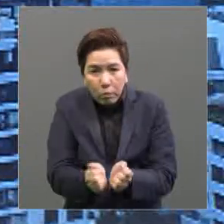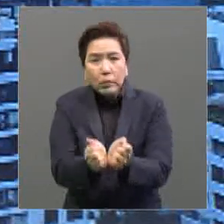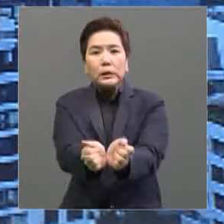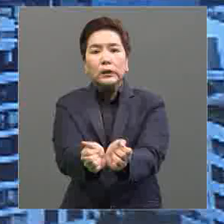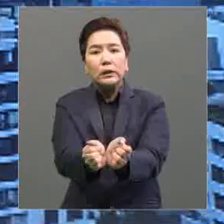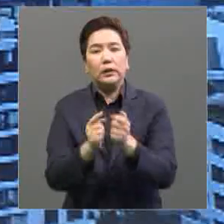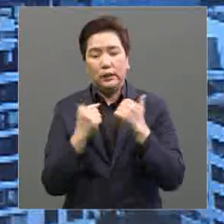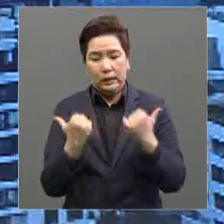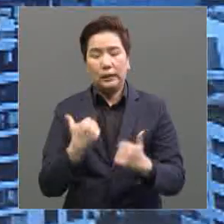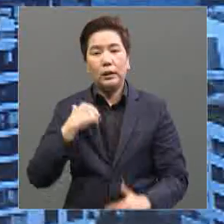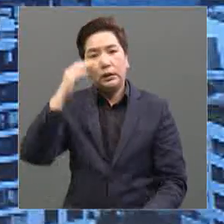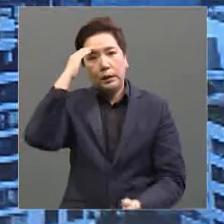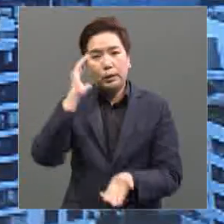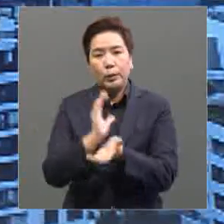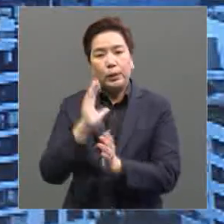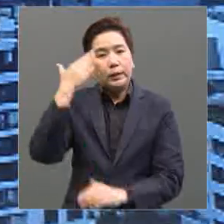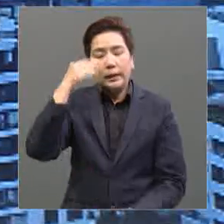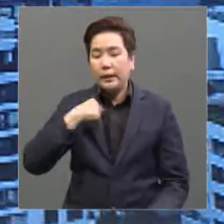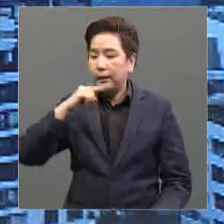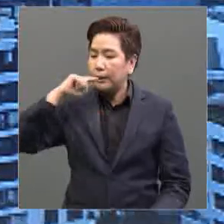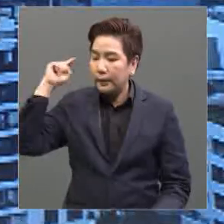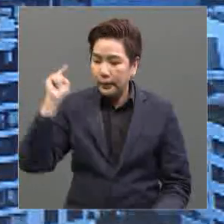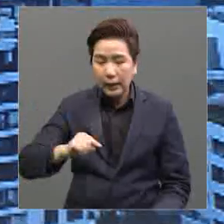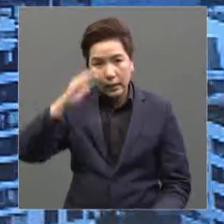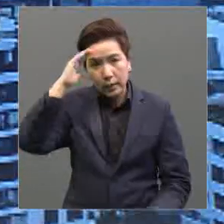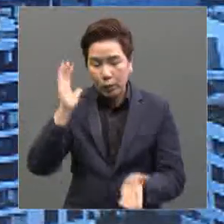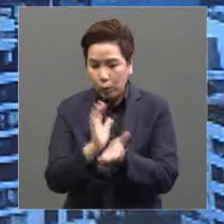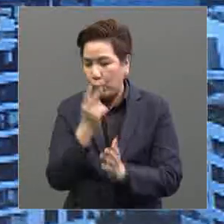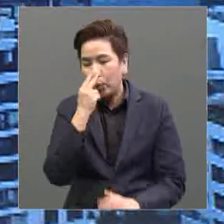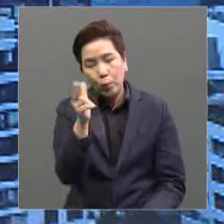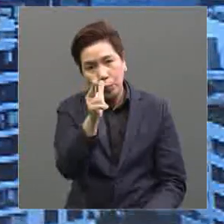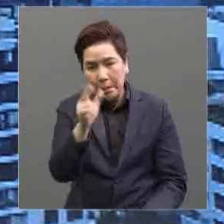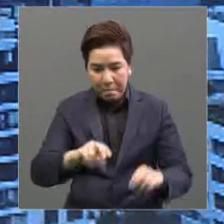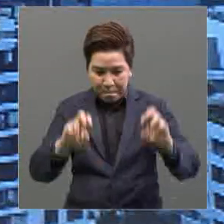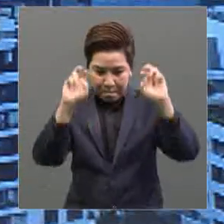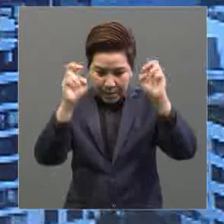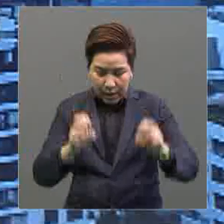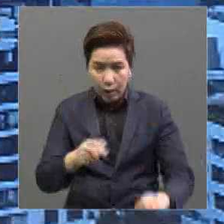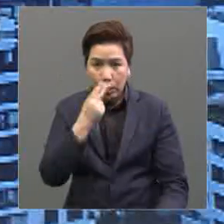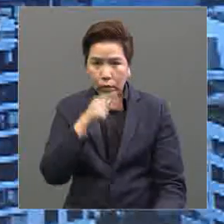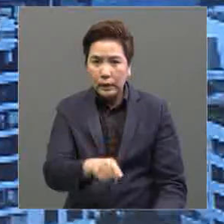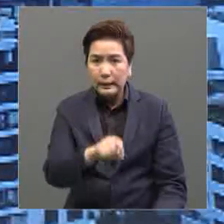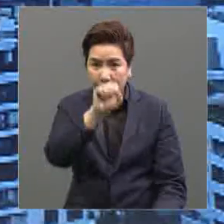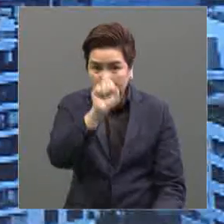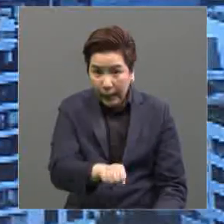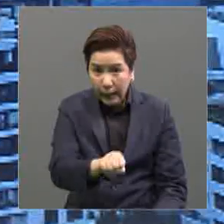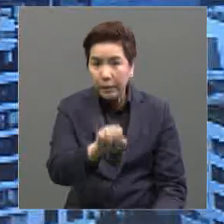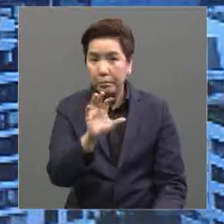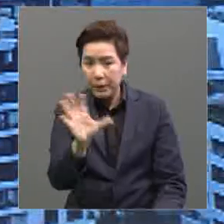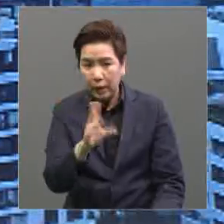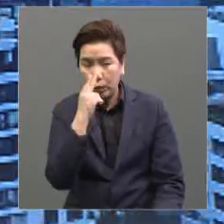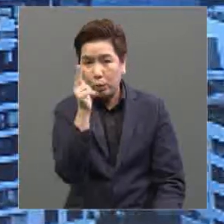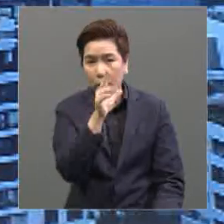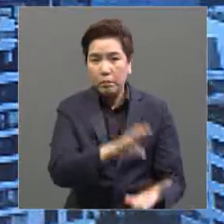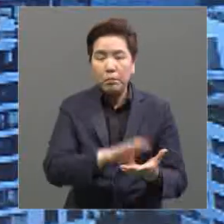เรื่องนี้เนี่ยทางด้านผู้บัญชาการตำรวจแห่งชาติก็ได้สั่งการให้ตรวจสอบแล้วนะครับหลายประเด็นด้วยกันหนึ่งก็คือใช่เสียแป้งจริงไห ม คลิป